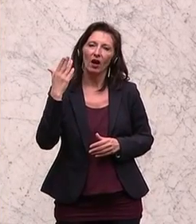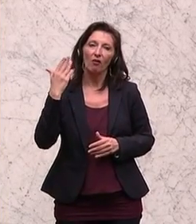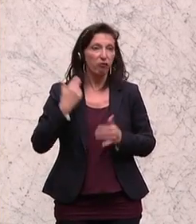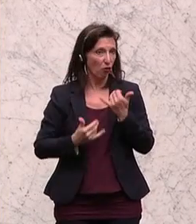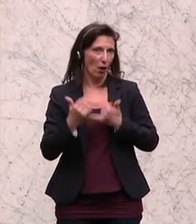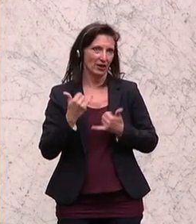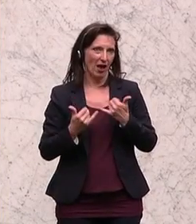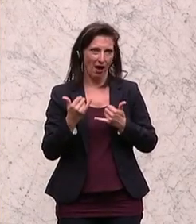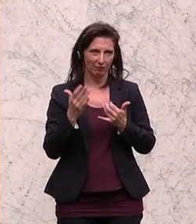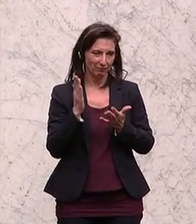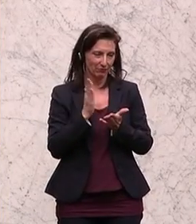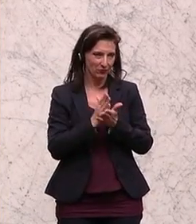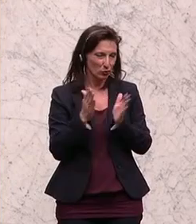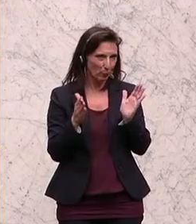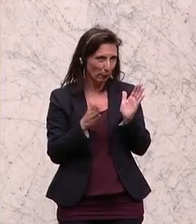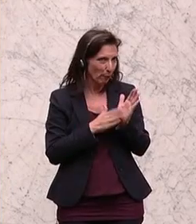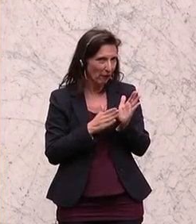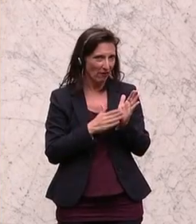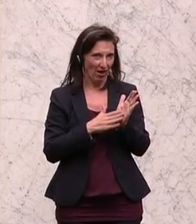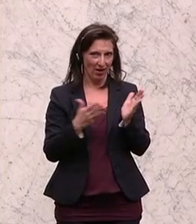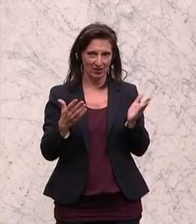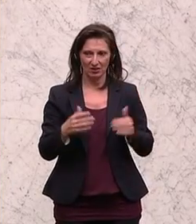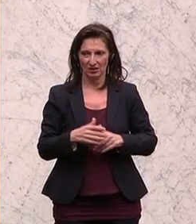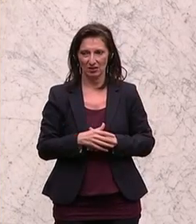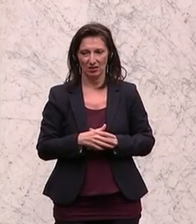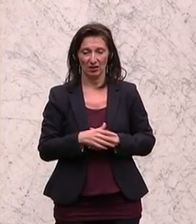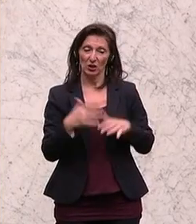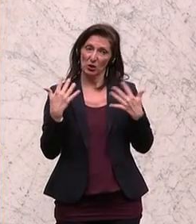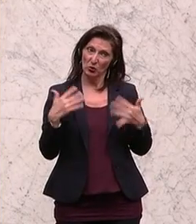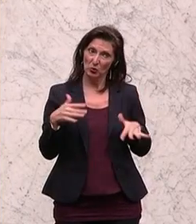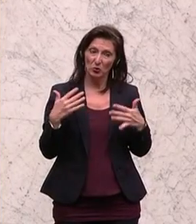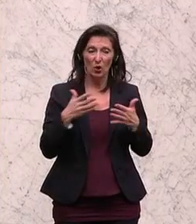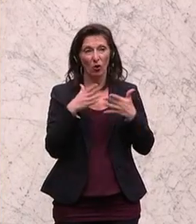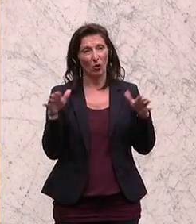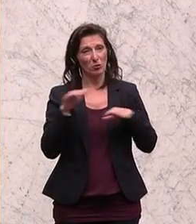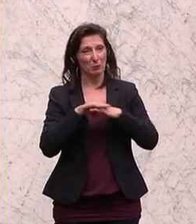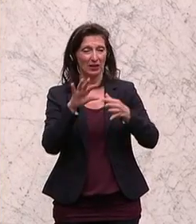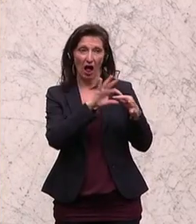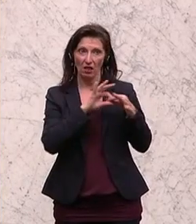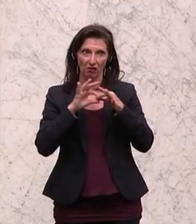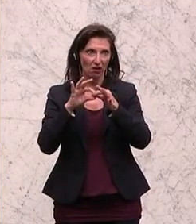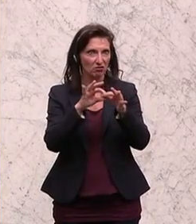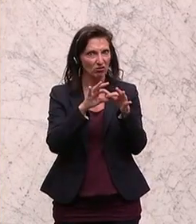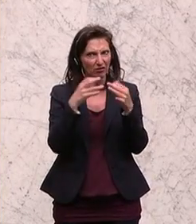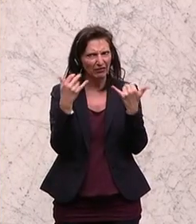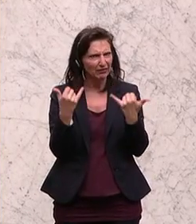das vergangene Jahr hat gezeigt, wie tief die Risse sind, die es in der britischen Gesellschaft gibt. Und